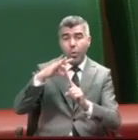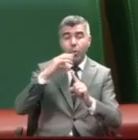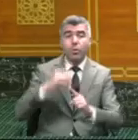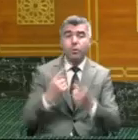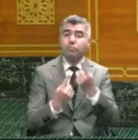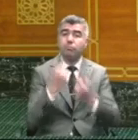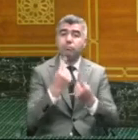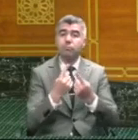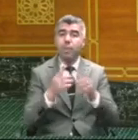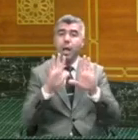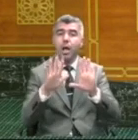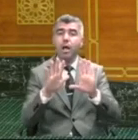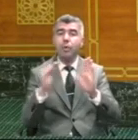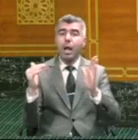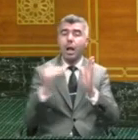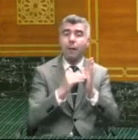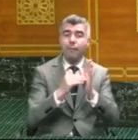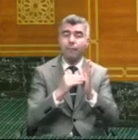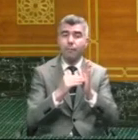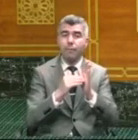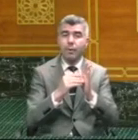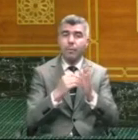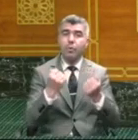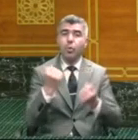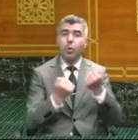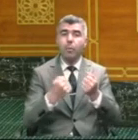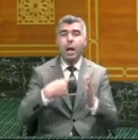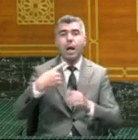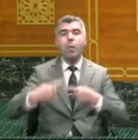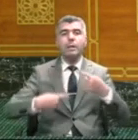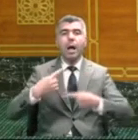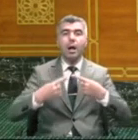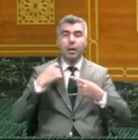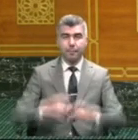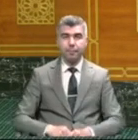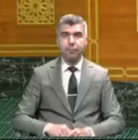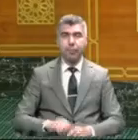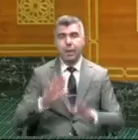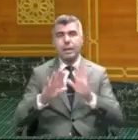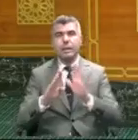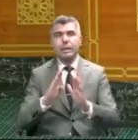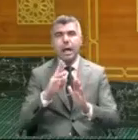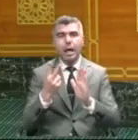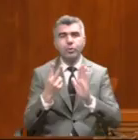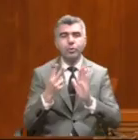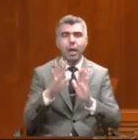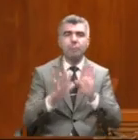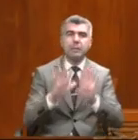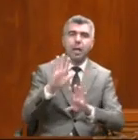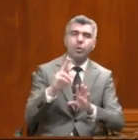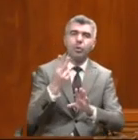عشره الاف سياره في السنه صافي نسبه الادماج 12 15 20%